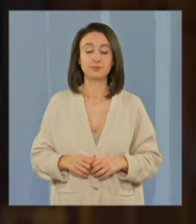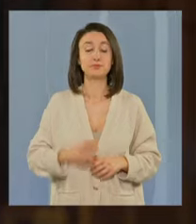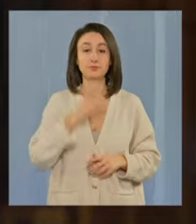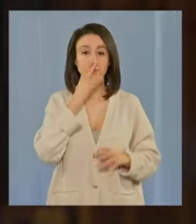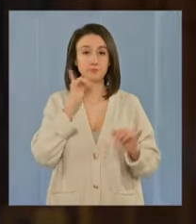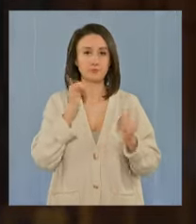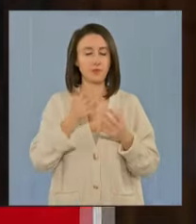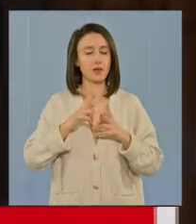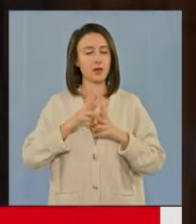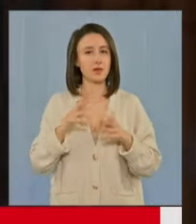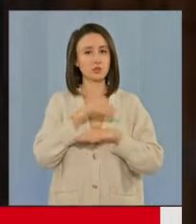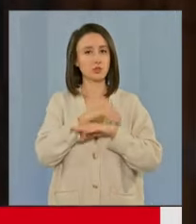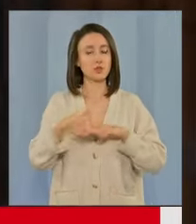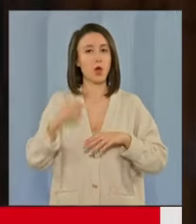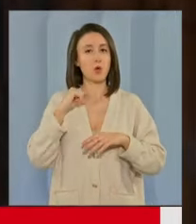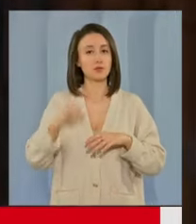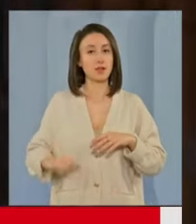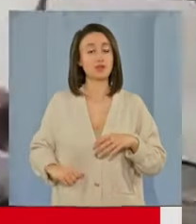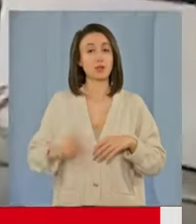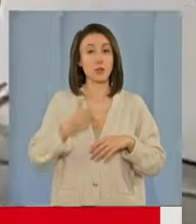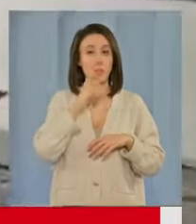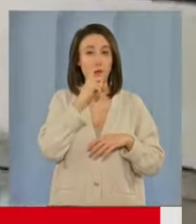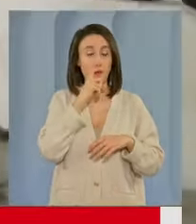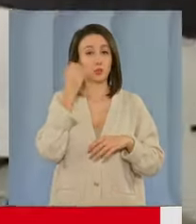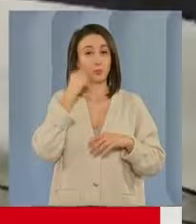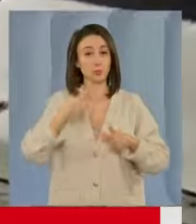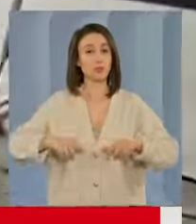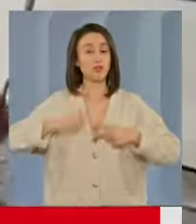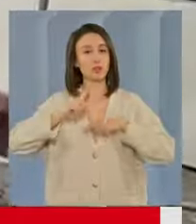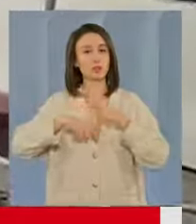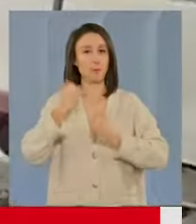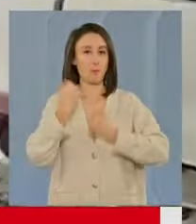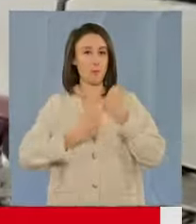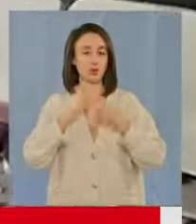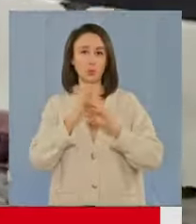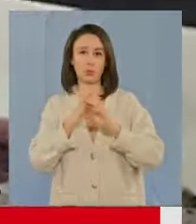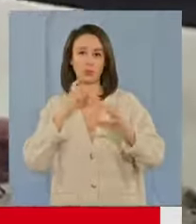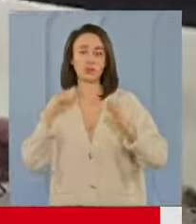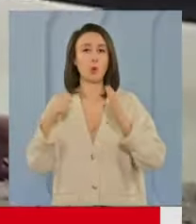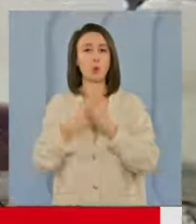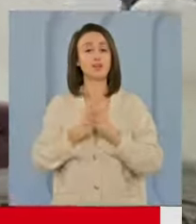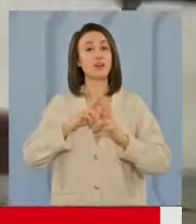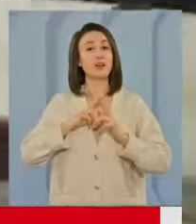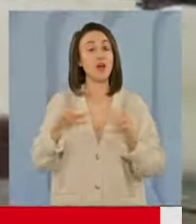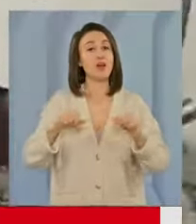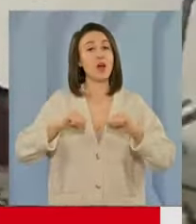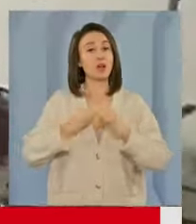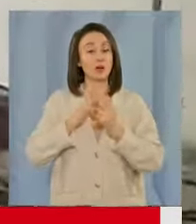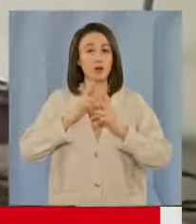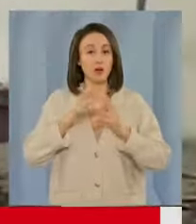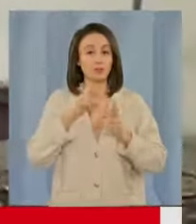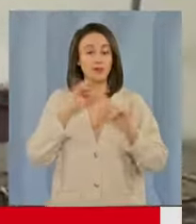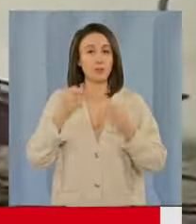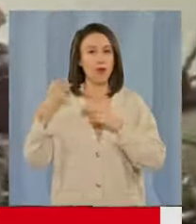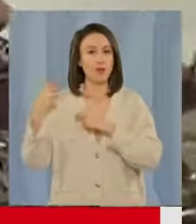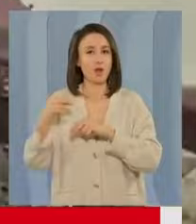tragedie cumplită pe o șosea din județul Constanța doi bărbați și au pierdut viața după ce o mașină și un tir s au izbit violent accidentul teribil s a